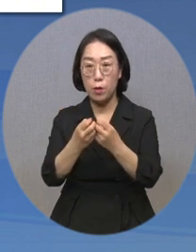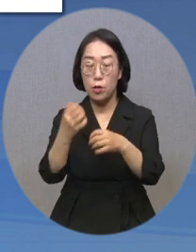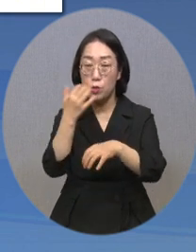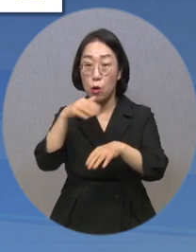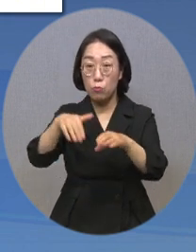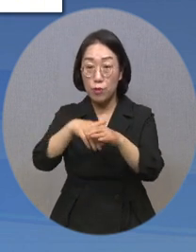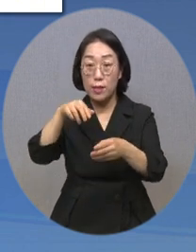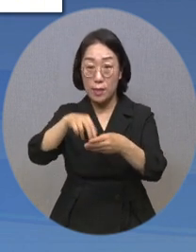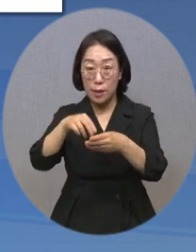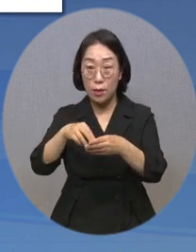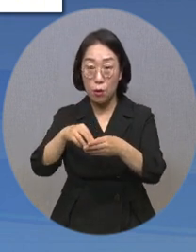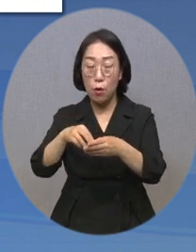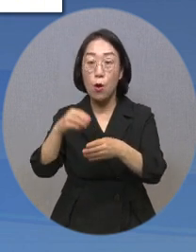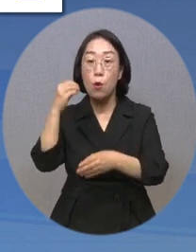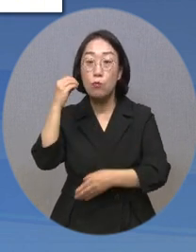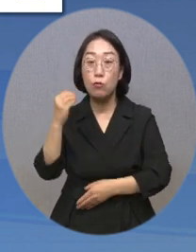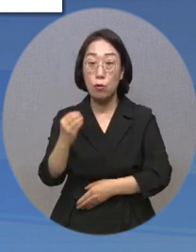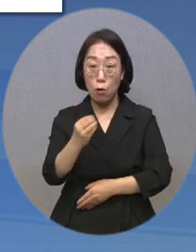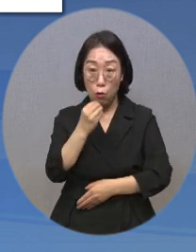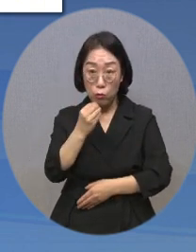한국청소년성문화센터 협의회 블로그와